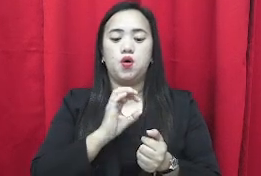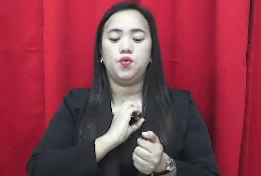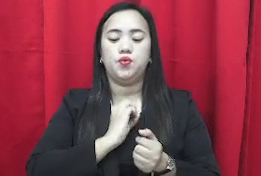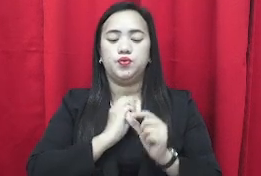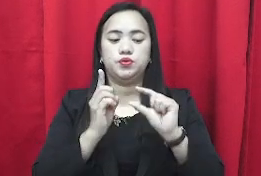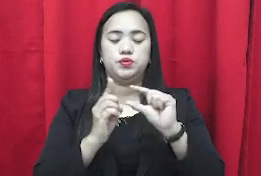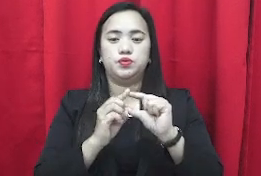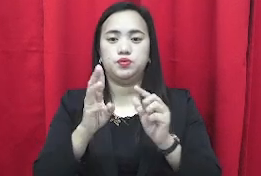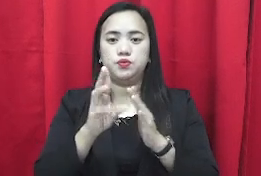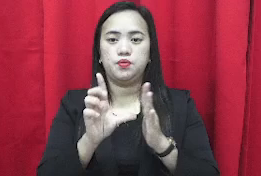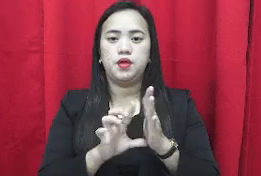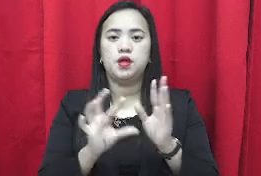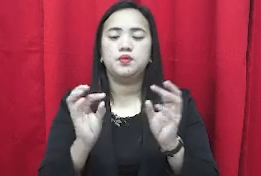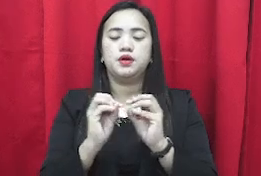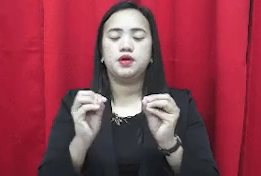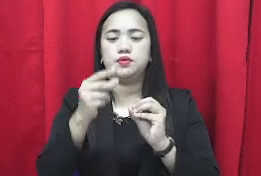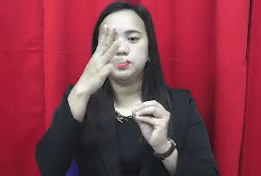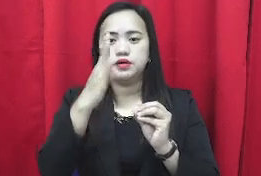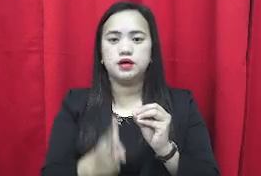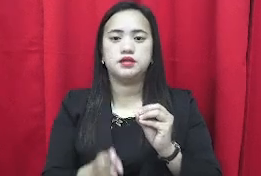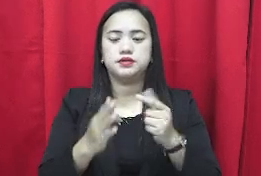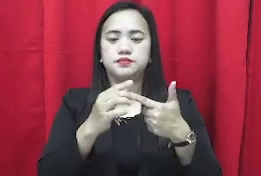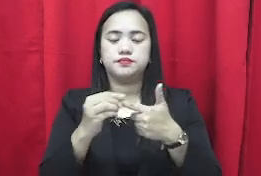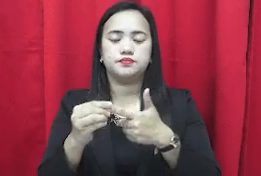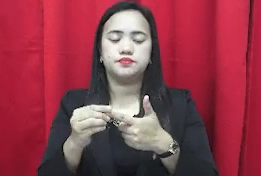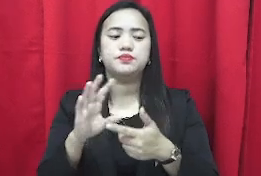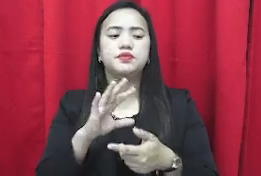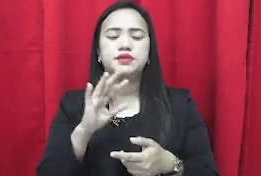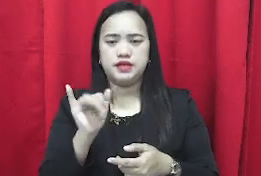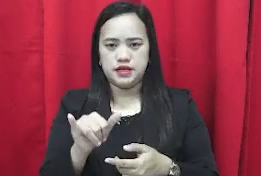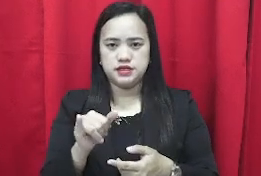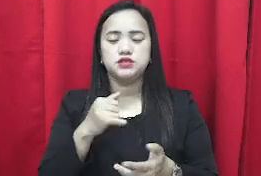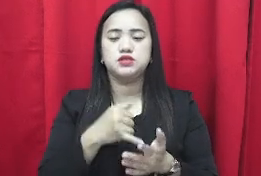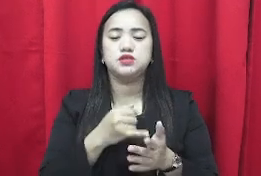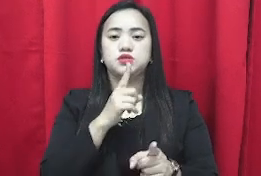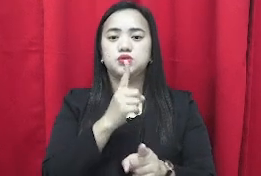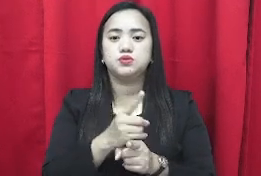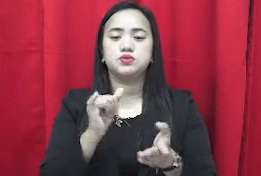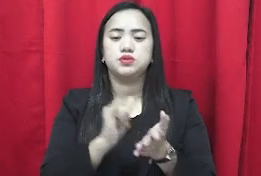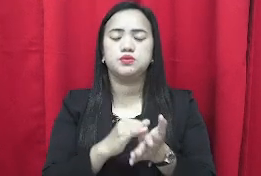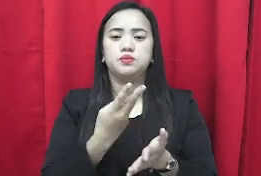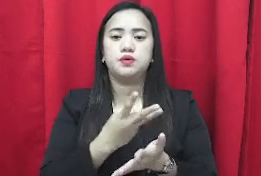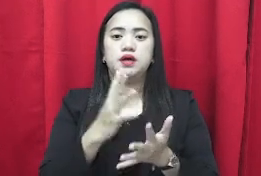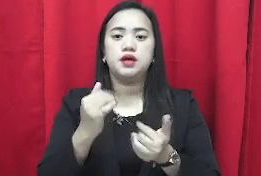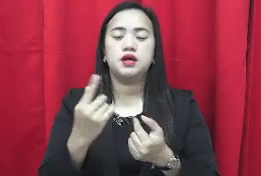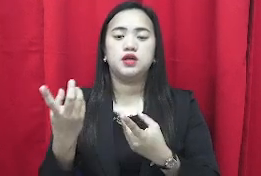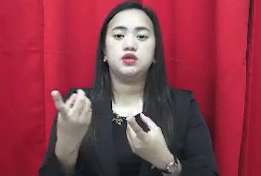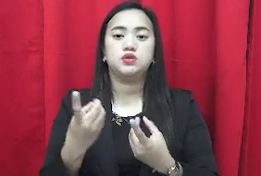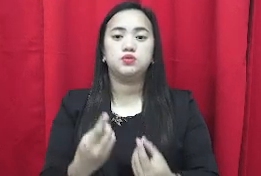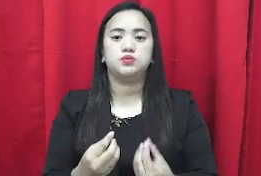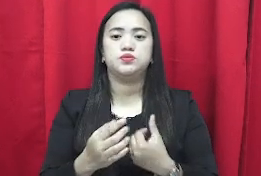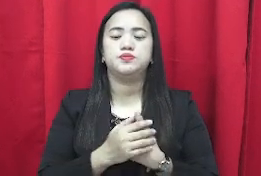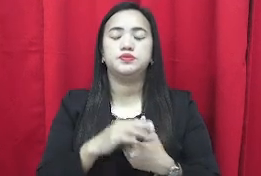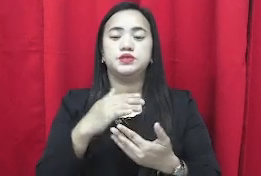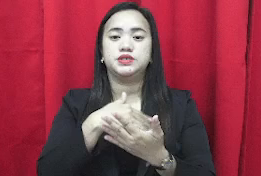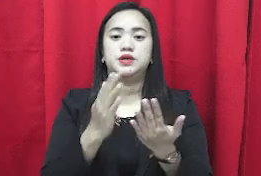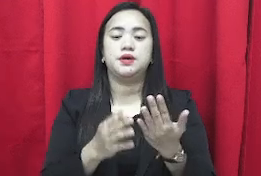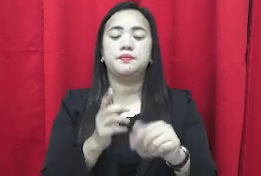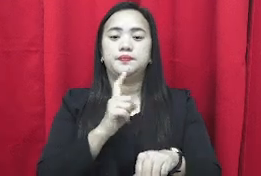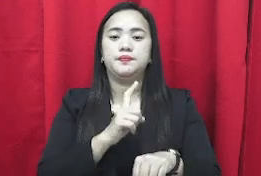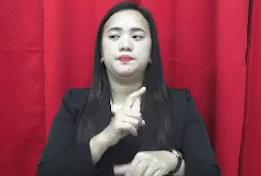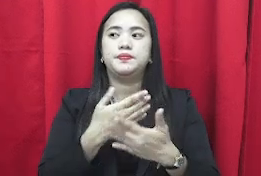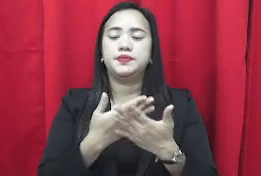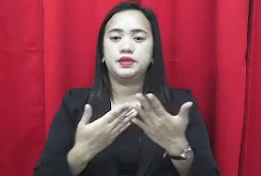without the guidance We may be able to do something sir Rudy sir Noel We may be able to do something but we